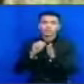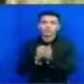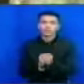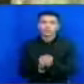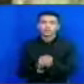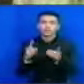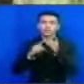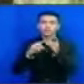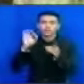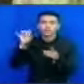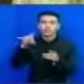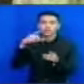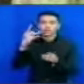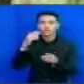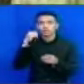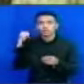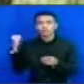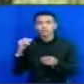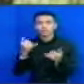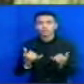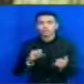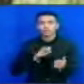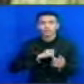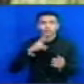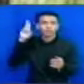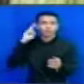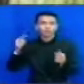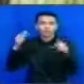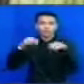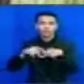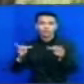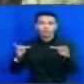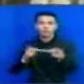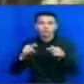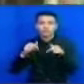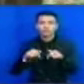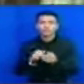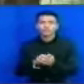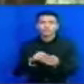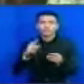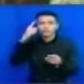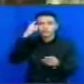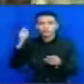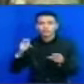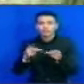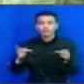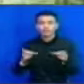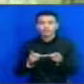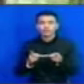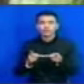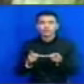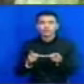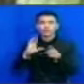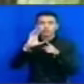liwa ohin hau rona I hau Michael se fatin idene I hau hai hau Kristi bote pebes tamba fatin blehetu fatin nebe